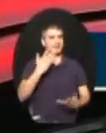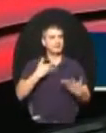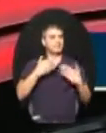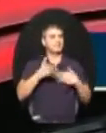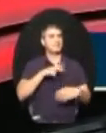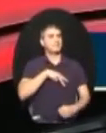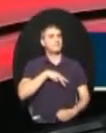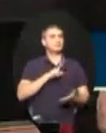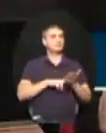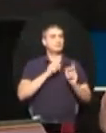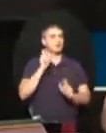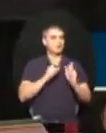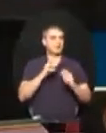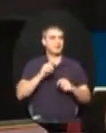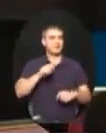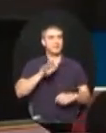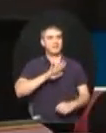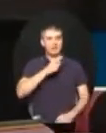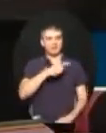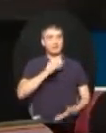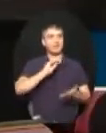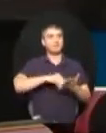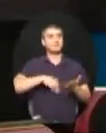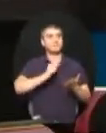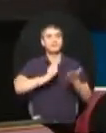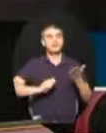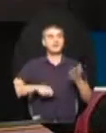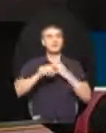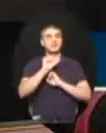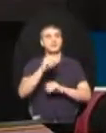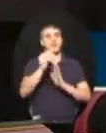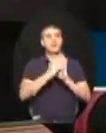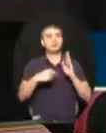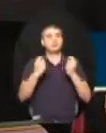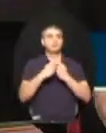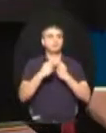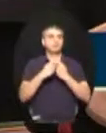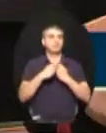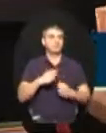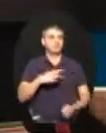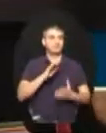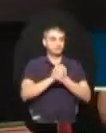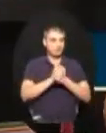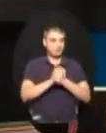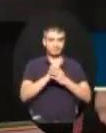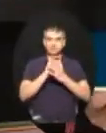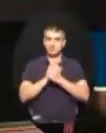פרס סחרוף וזכויות האדם, מטעם הפרלמנט האירופי, וחתומה על מכתב תמיכה ברשימה המשותפת. שלום